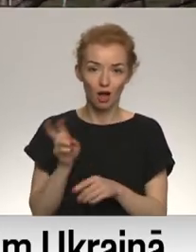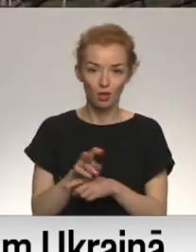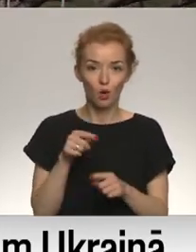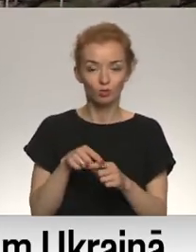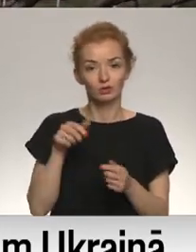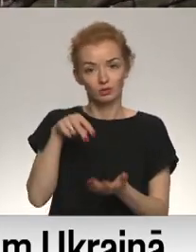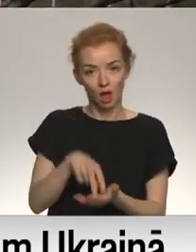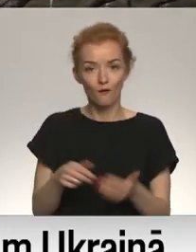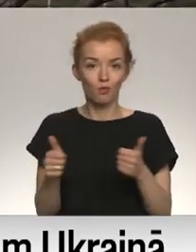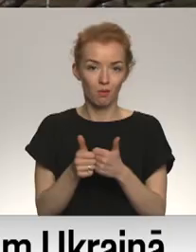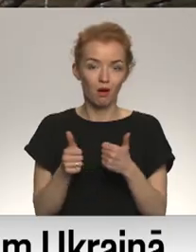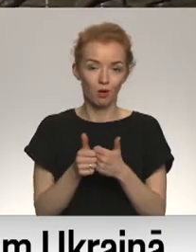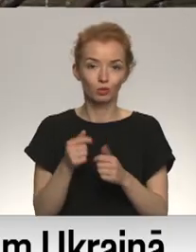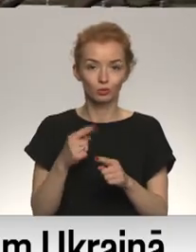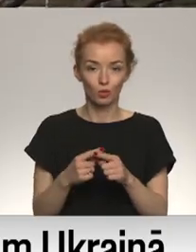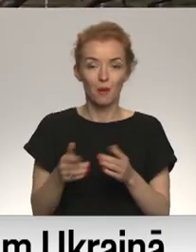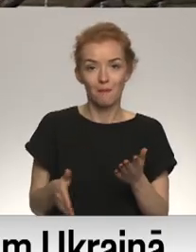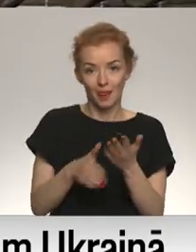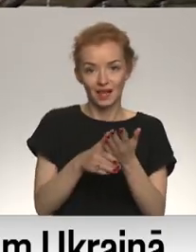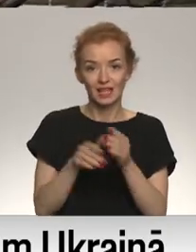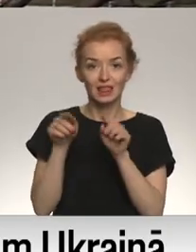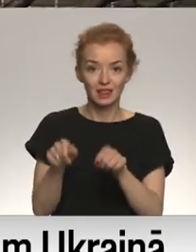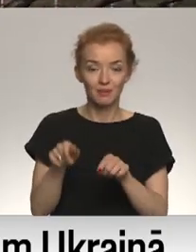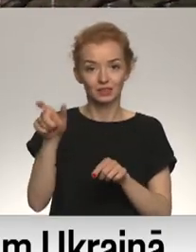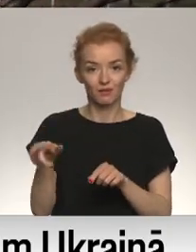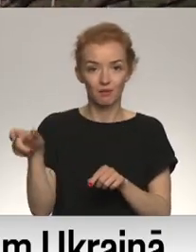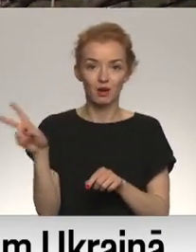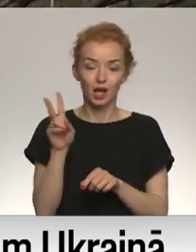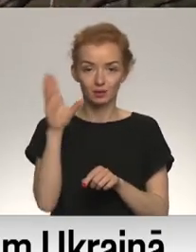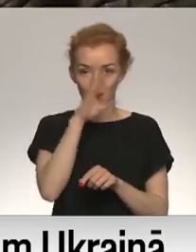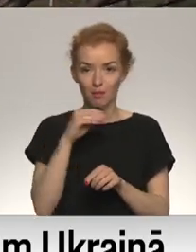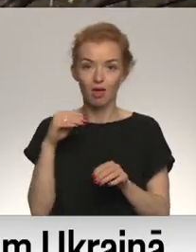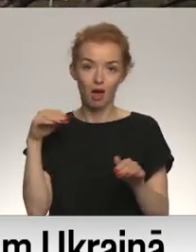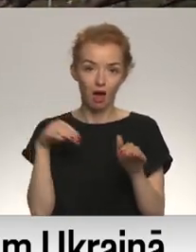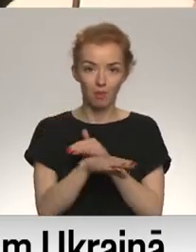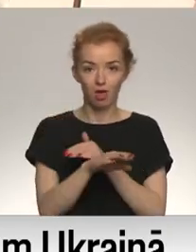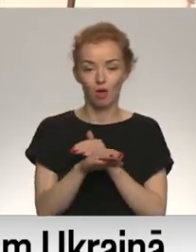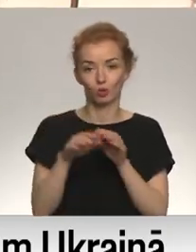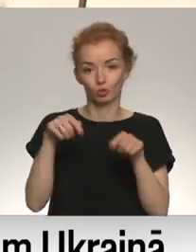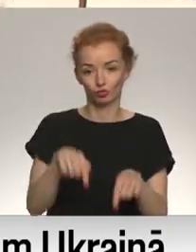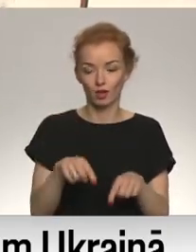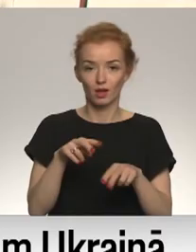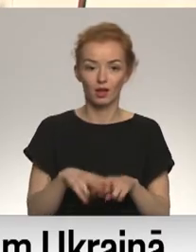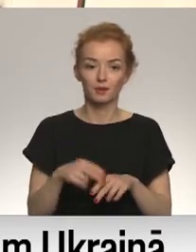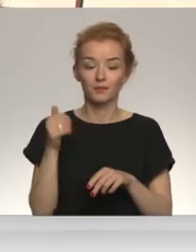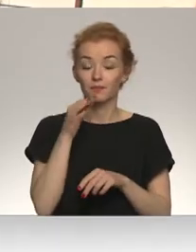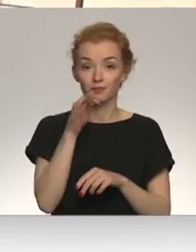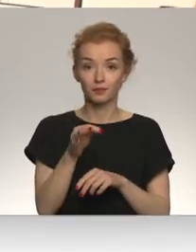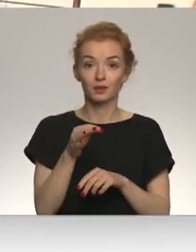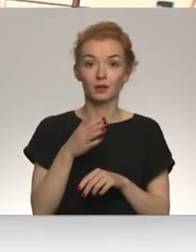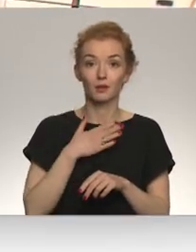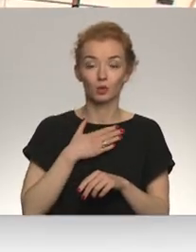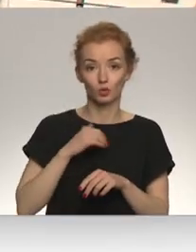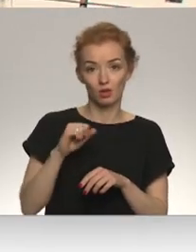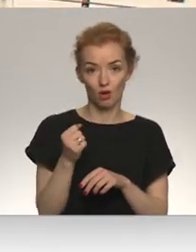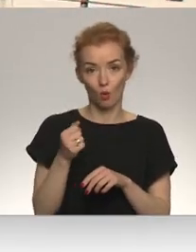stāvēt līdzās un palīdzēt tiem, kas ir spējuši atbēgt šurp. Mums piedalās